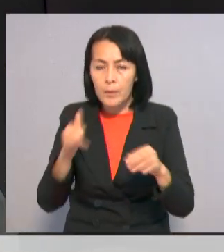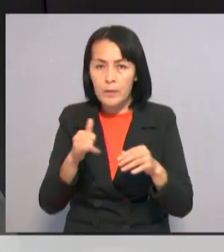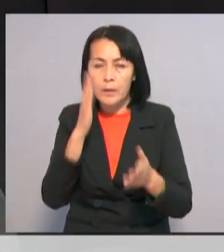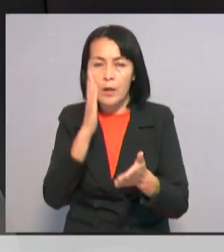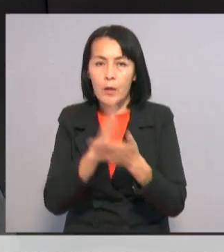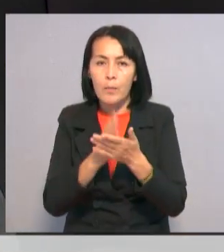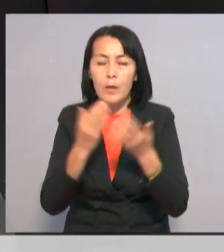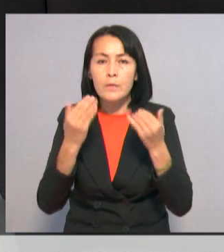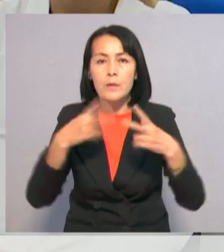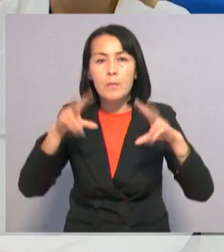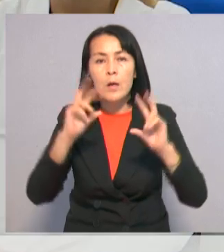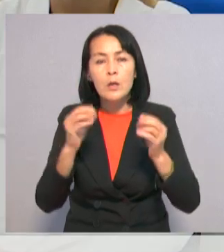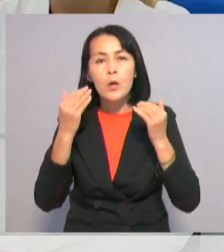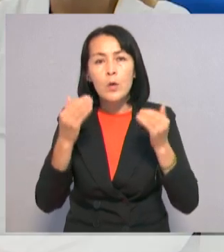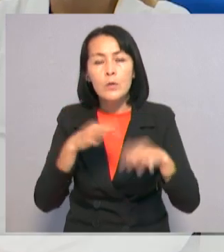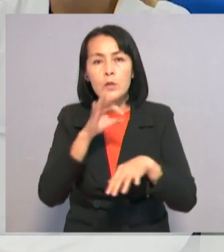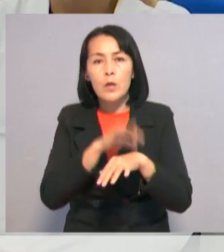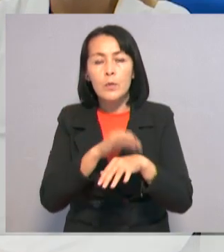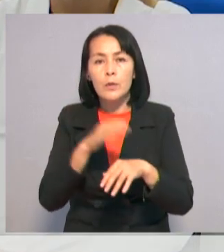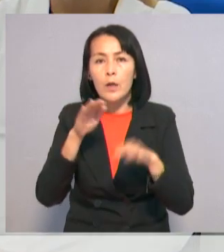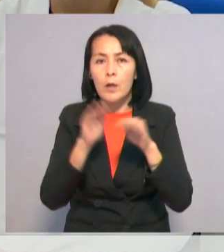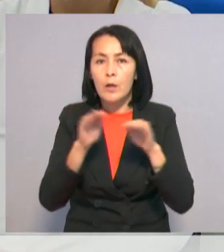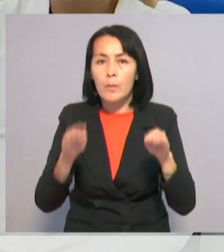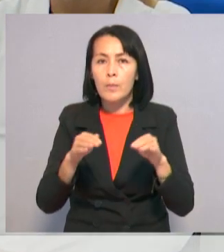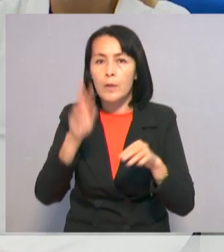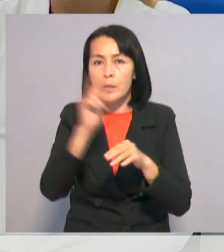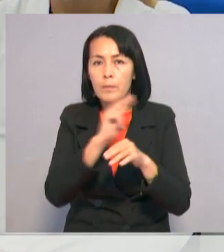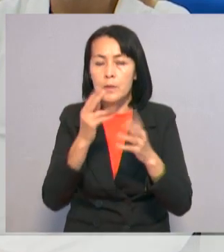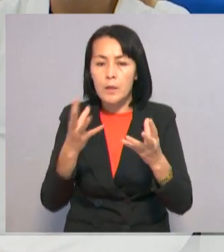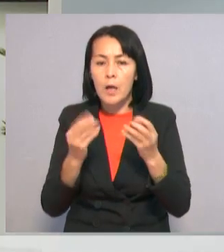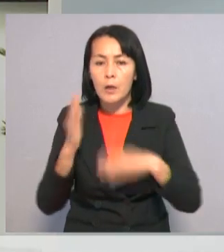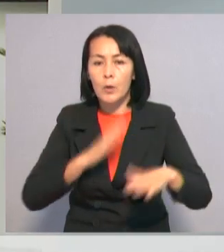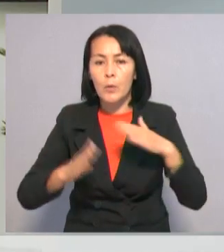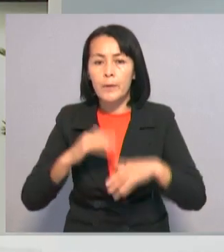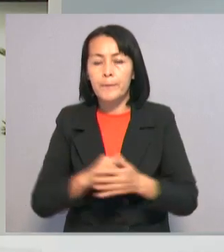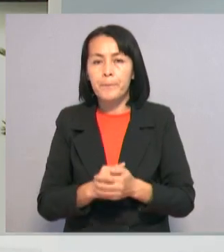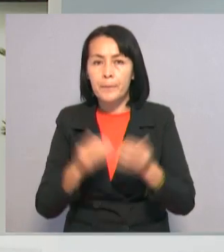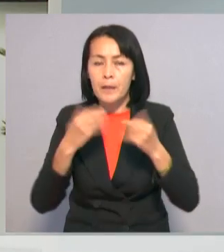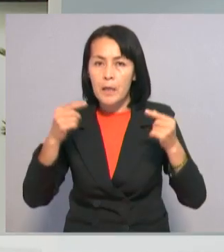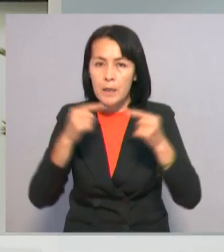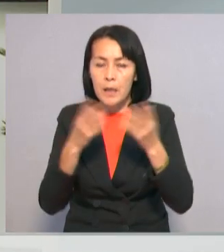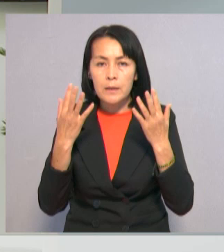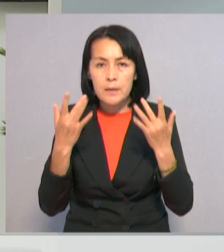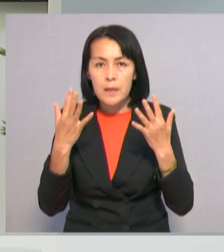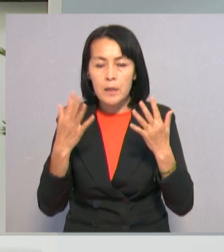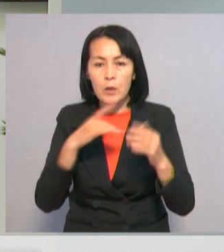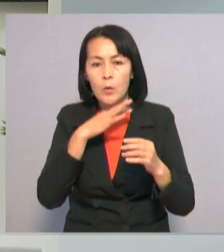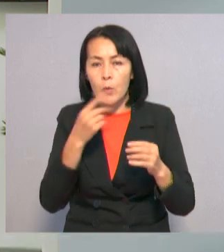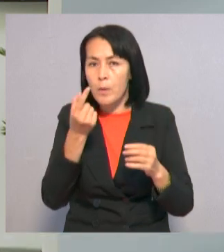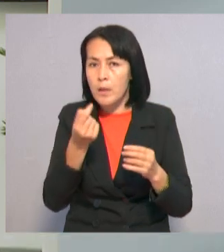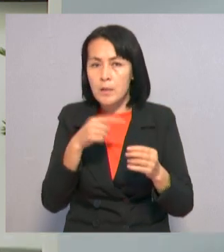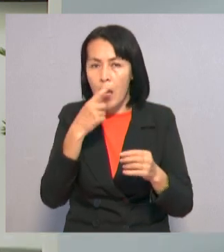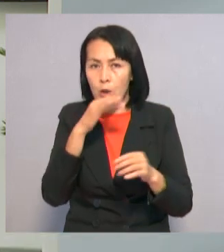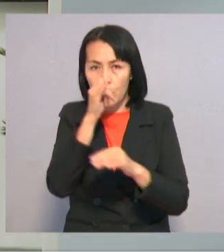кездесіп жатады. Мамандар осындай диагноздағы балалардың дертіне ем табылғанына қуанып отыр. Енді олардың нақты санын көп аз деп айта